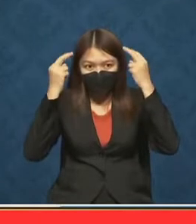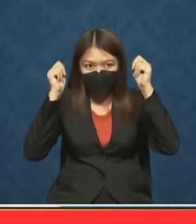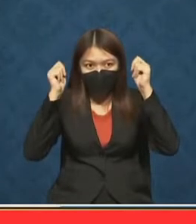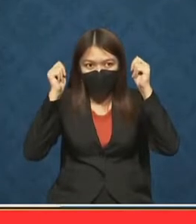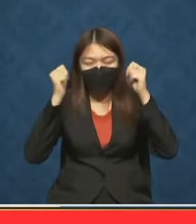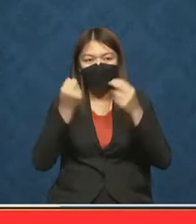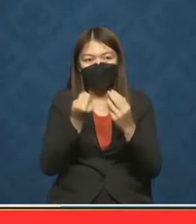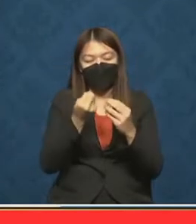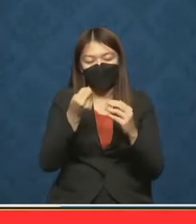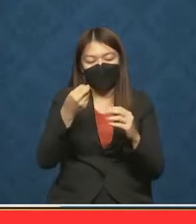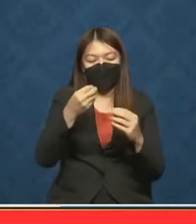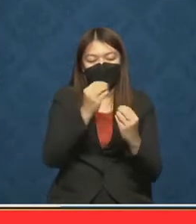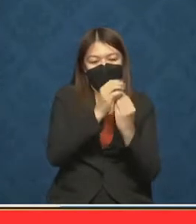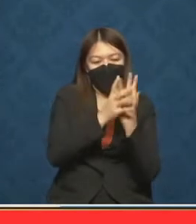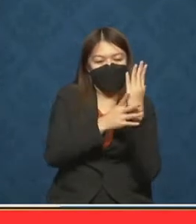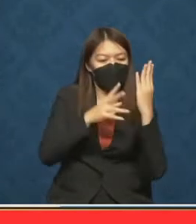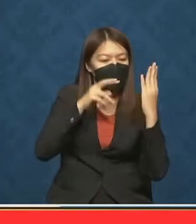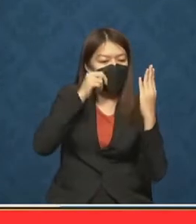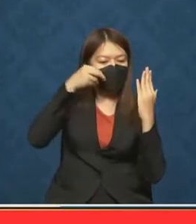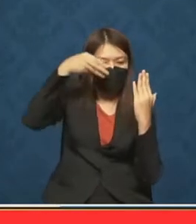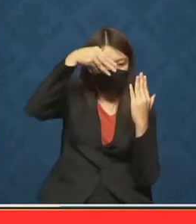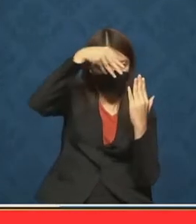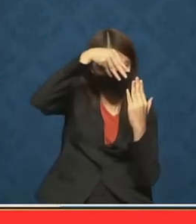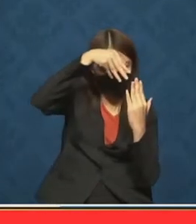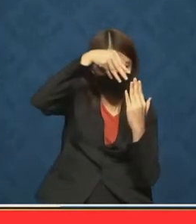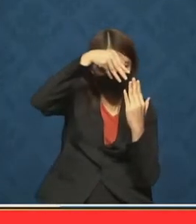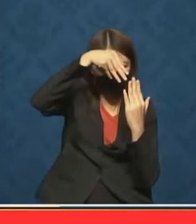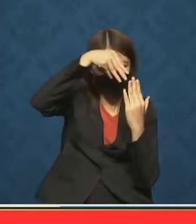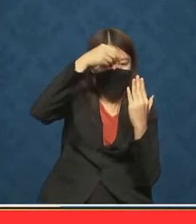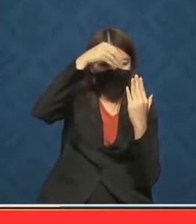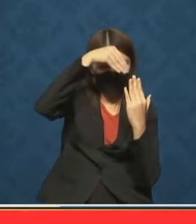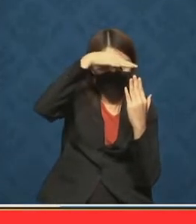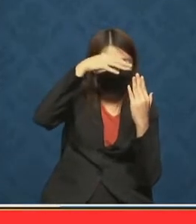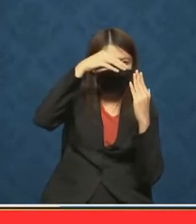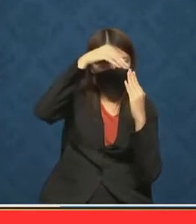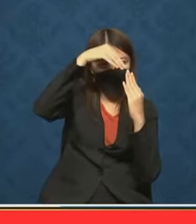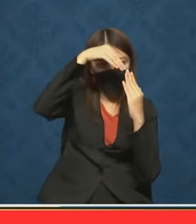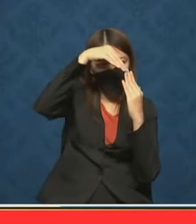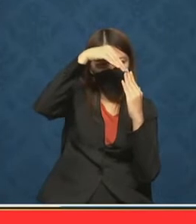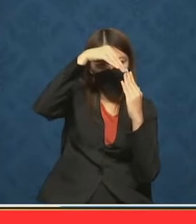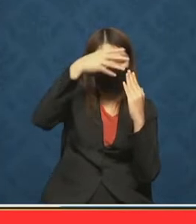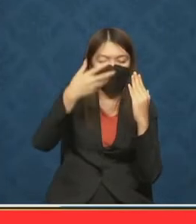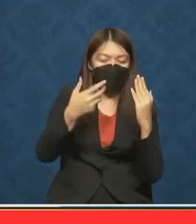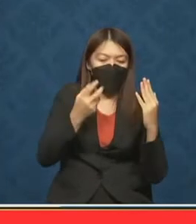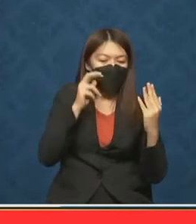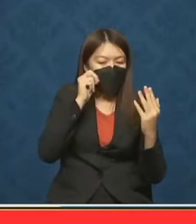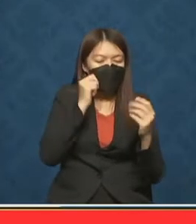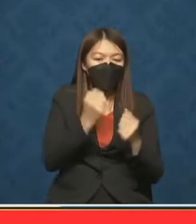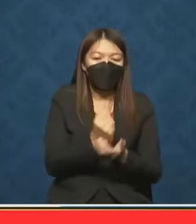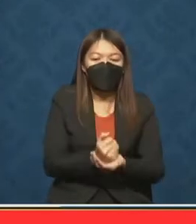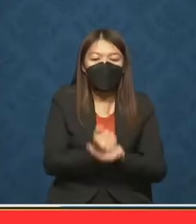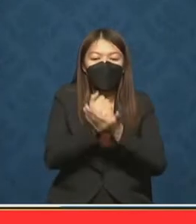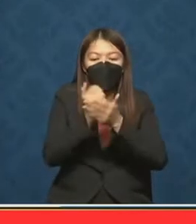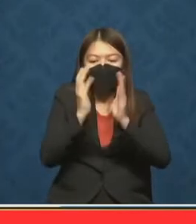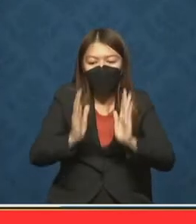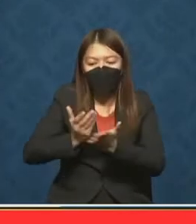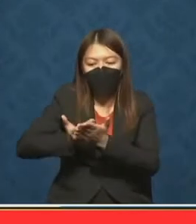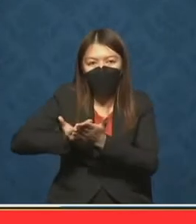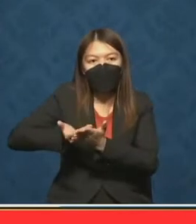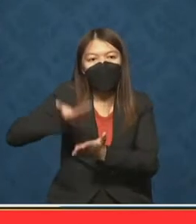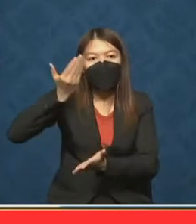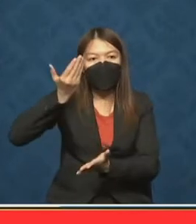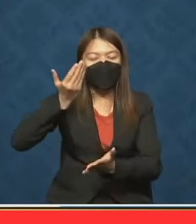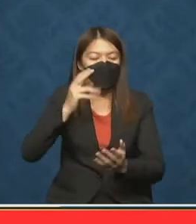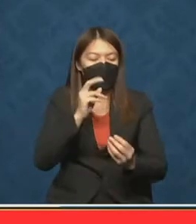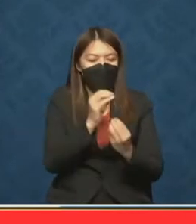รถน้ำที่ยอดไม้ครัรูปต้นไม้กำลงจะตายครับ ท่านช่วยคนลวย ท่านช่วยเจ้าสว